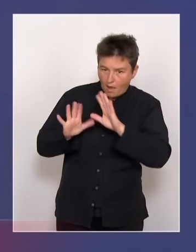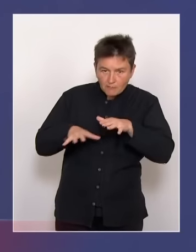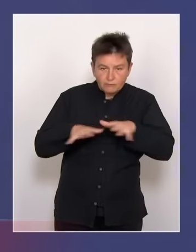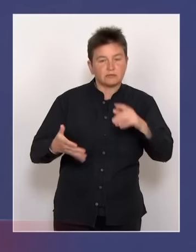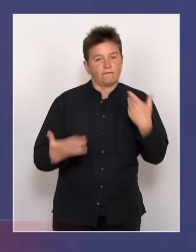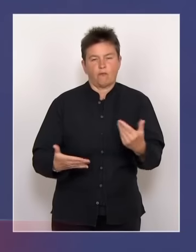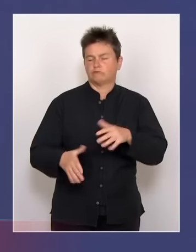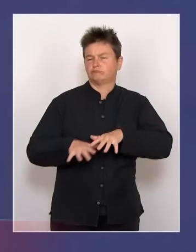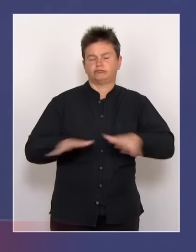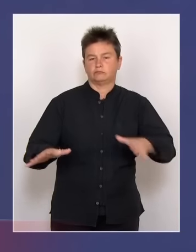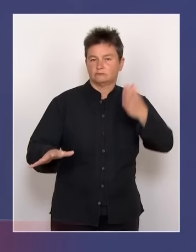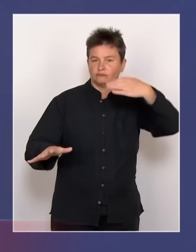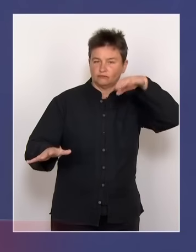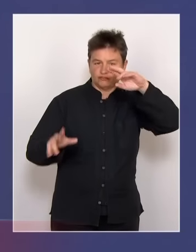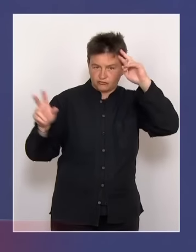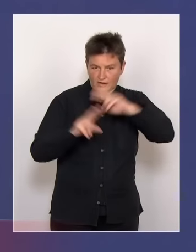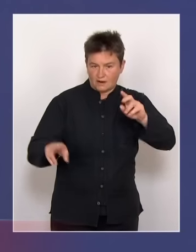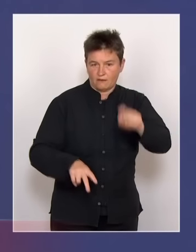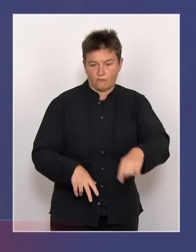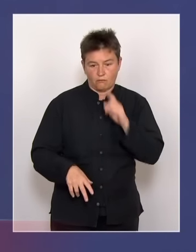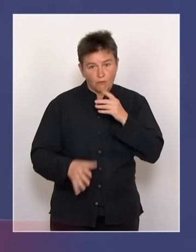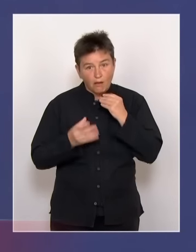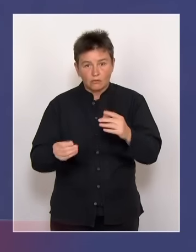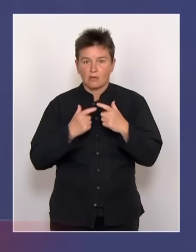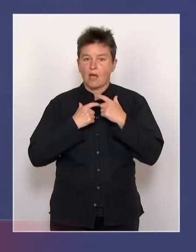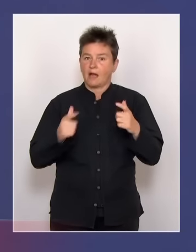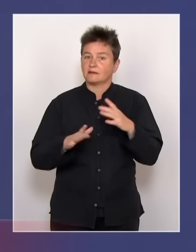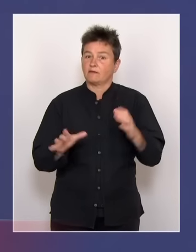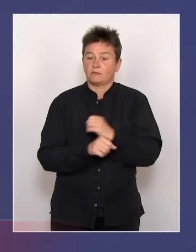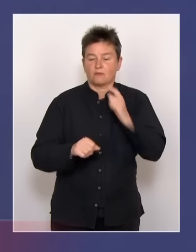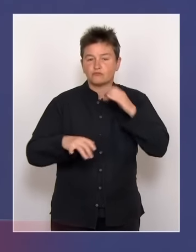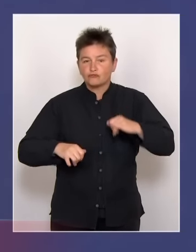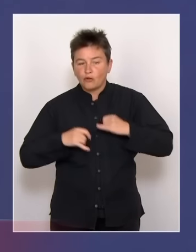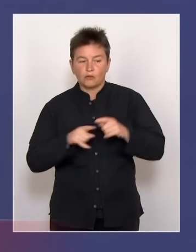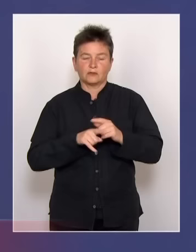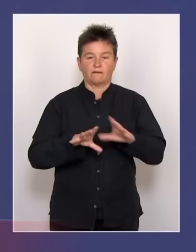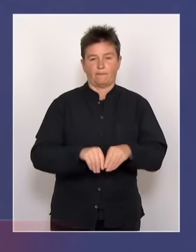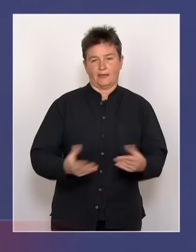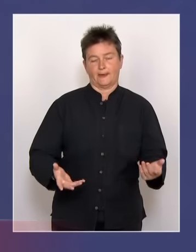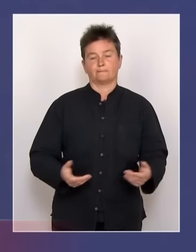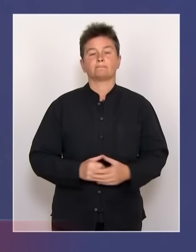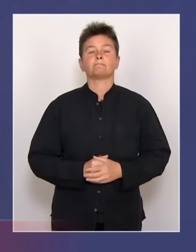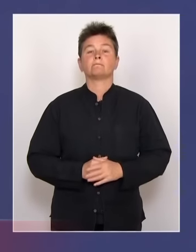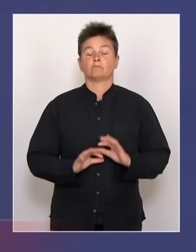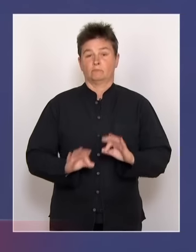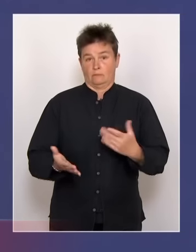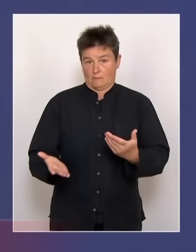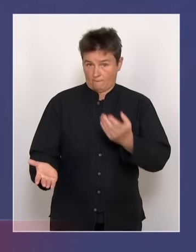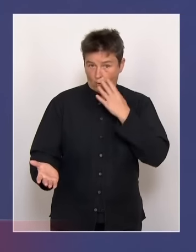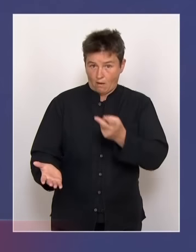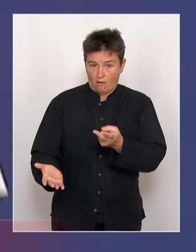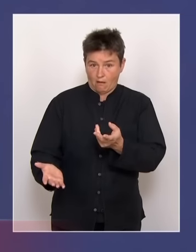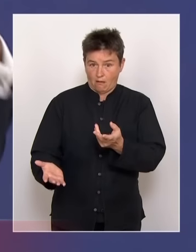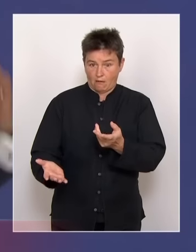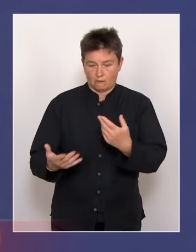pass culture permet de formidables accès pour les plus jeunes et pour beaucoup de familles et donc vous le voyez nous avons